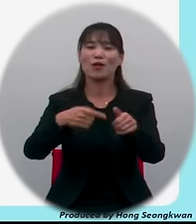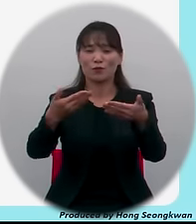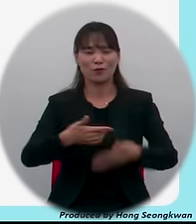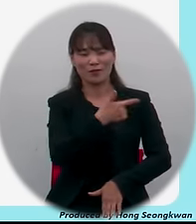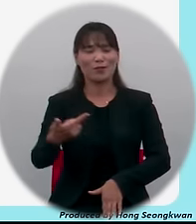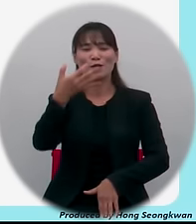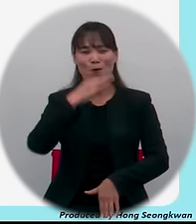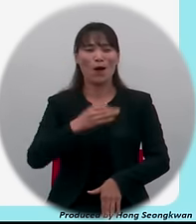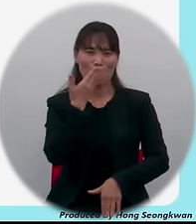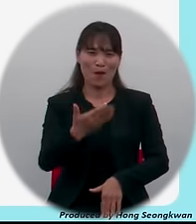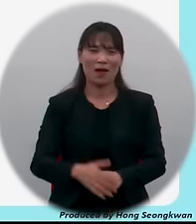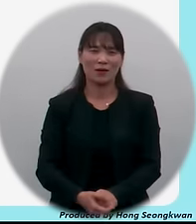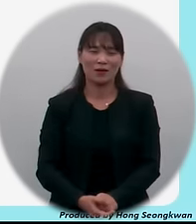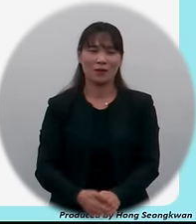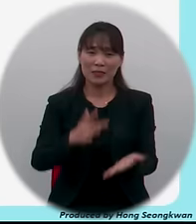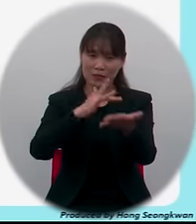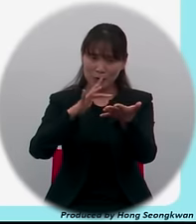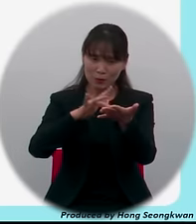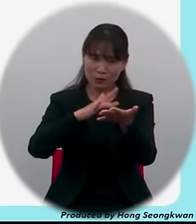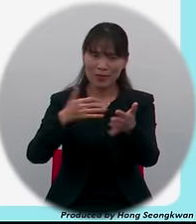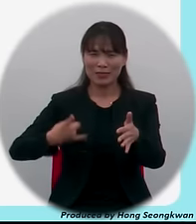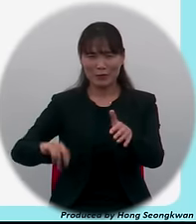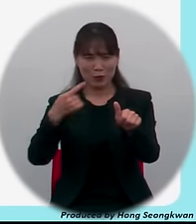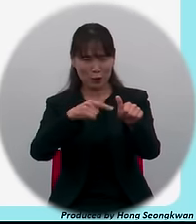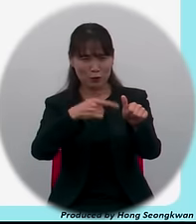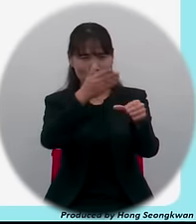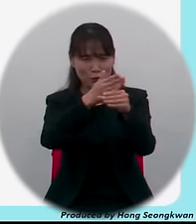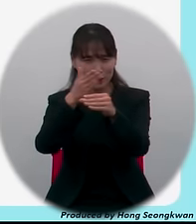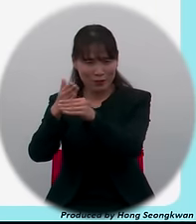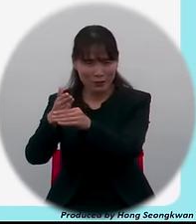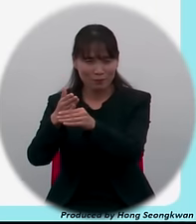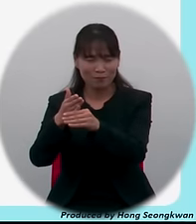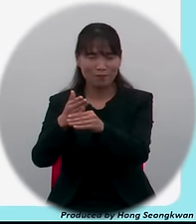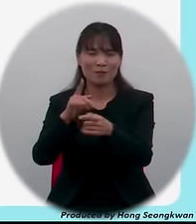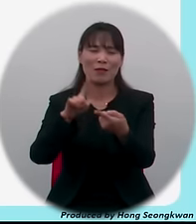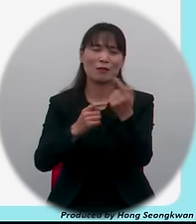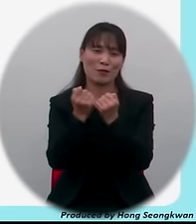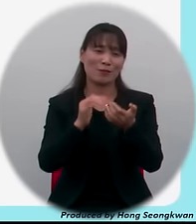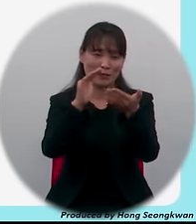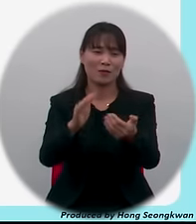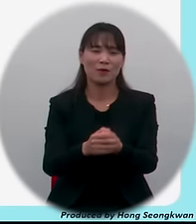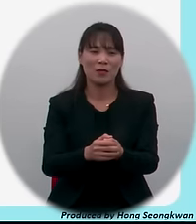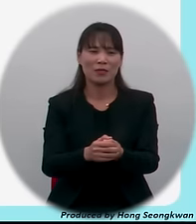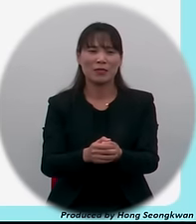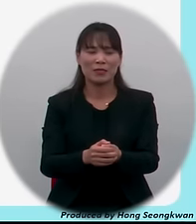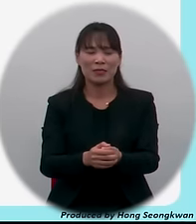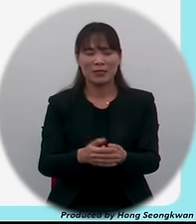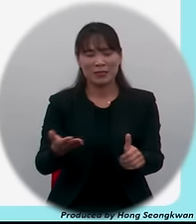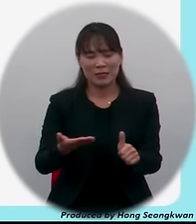지도해 가시면 아주 큰 효과를 볼 수 있을 겁니다 스마트폰 자녀 시도의 핵심을 다시 정리를 해